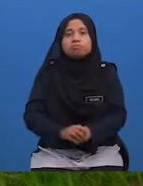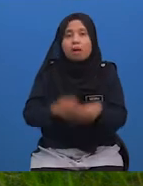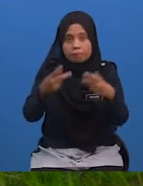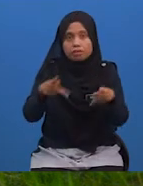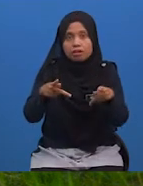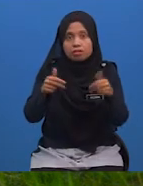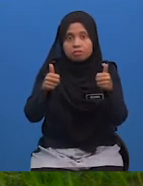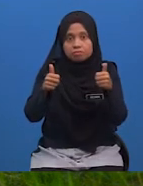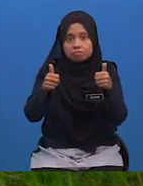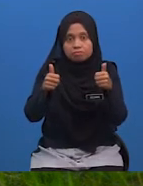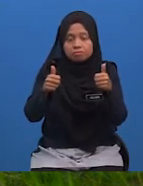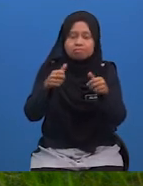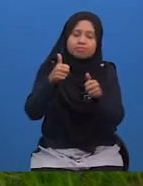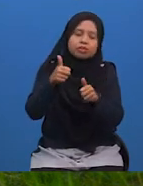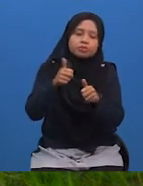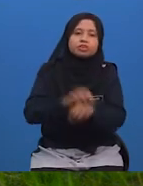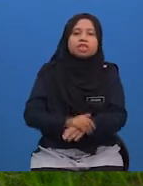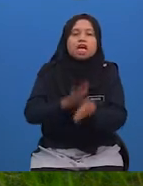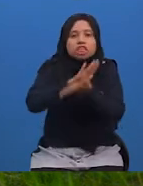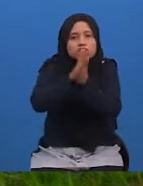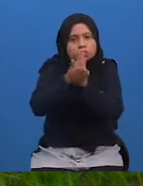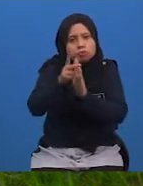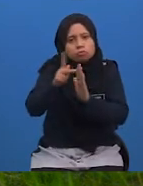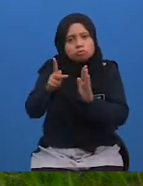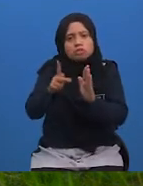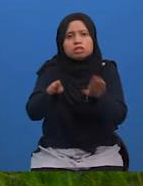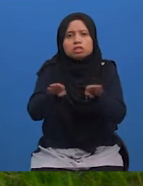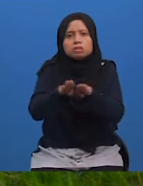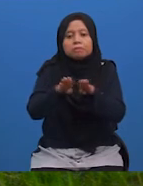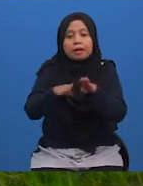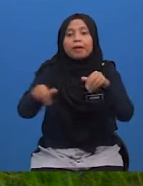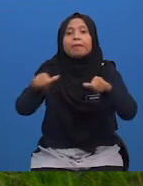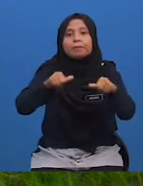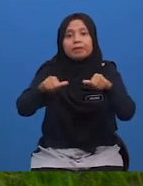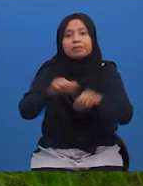Pernah? Bagus. Jadikannya sebagai amalan.